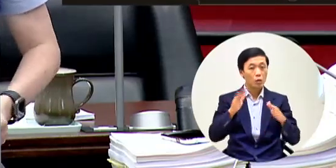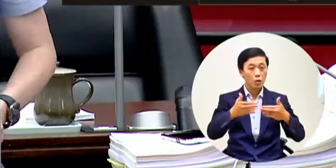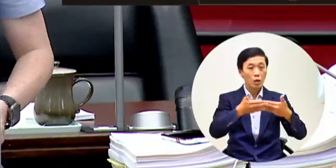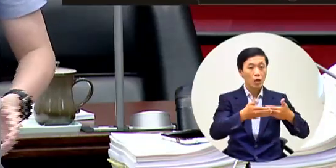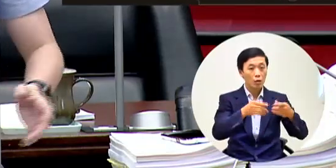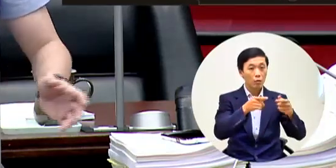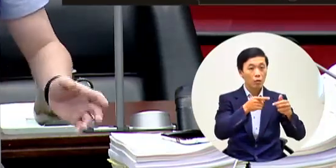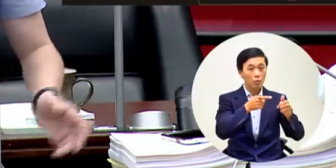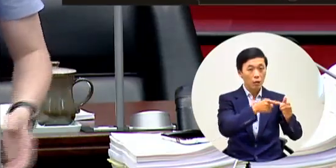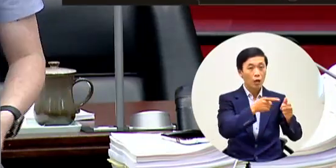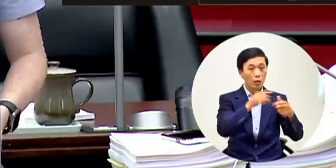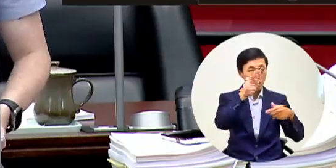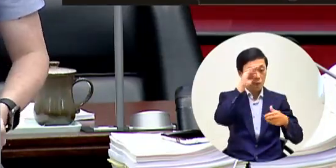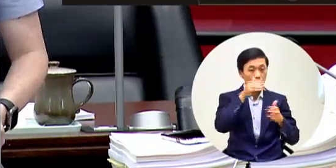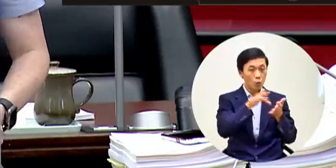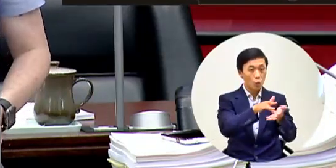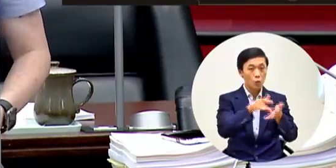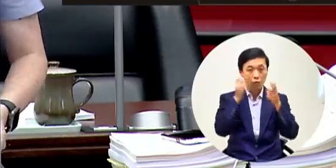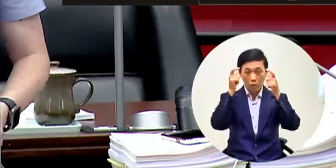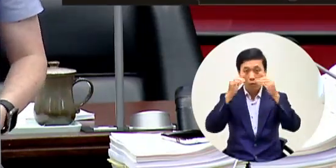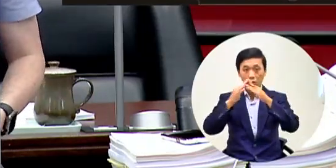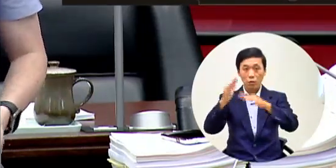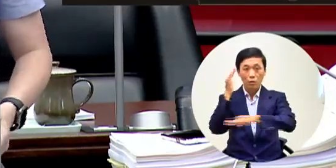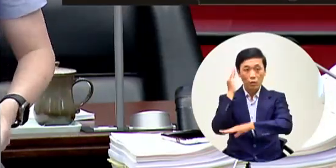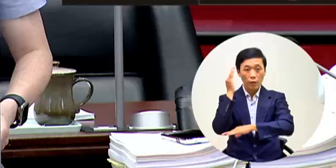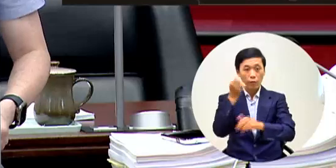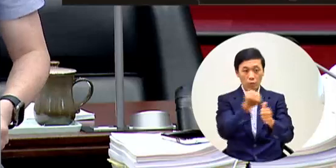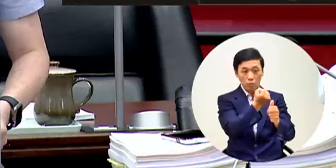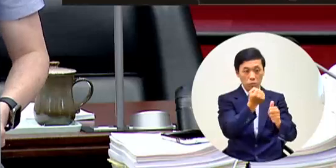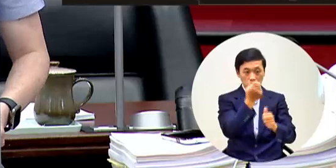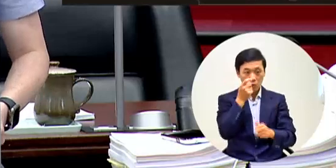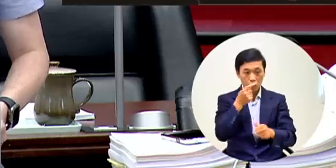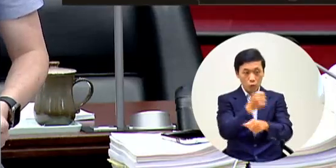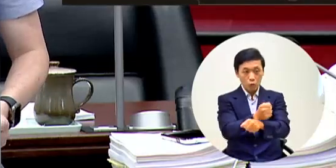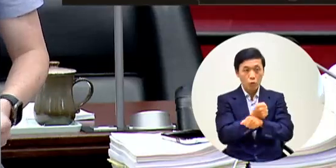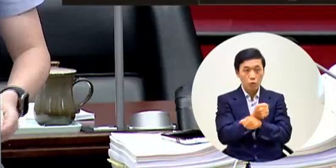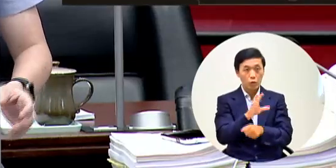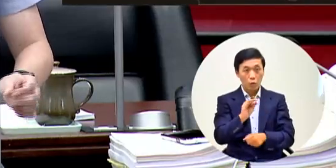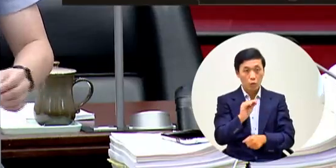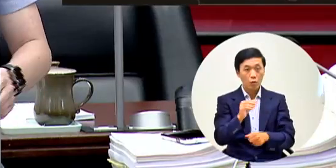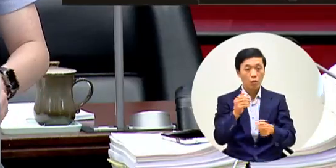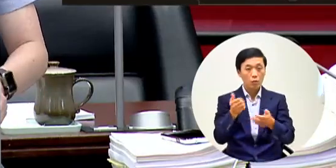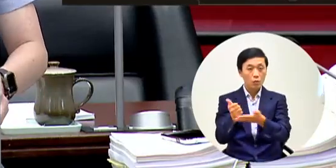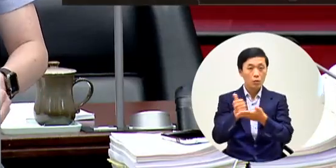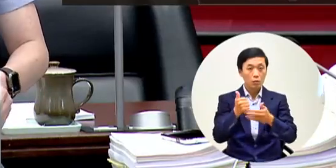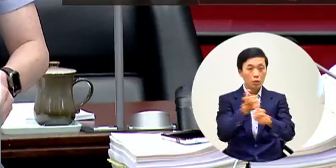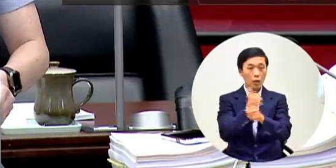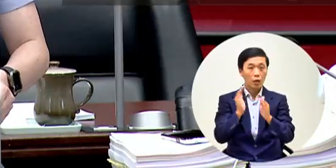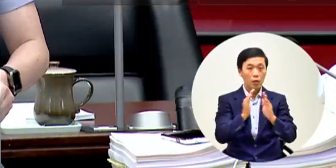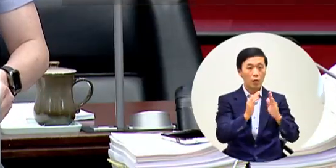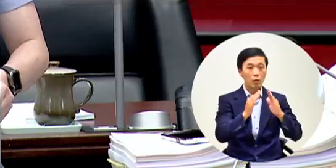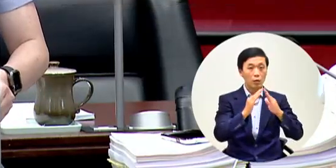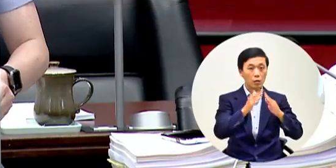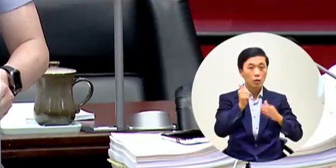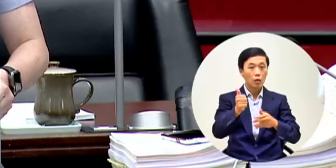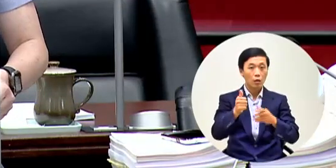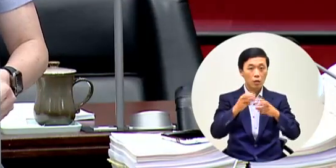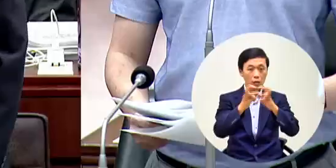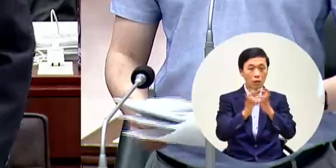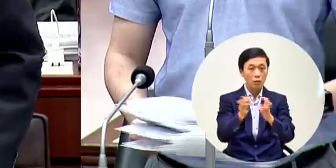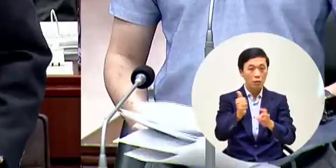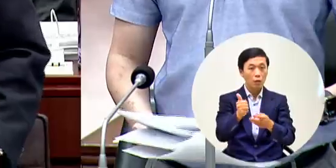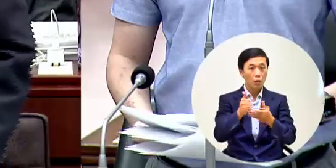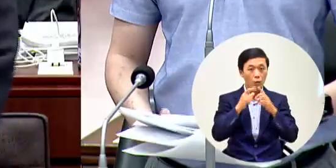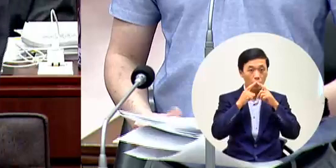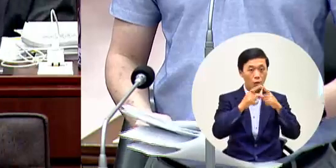府到底是有掌控无？来，请那个代理市长答复一下。 请杨代理市长答复。 谢谢主